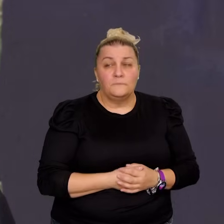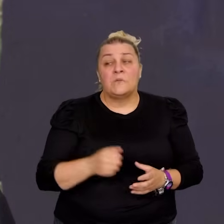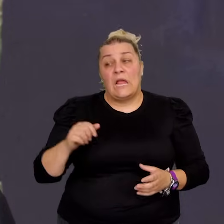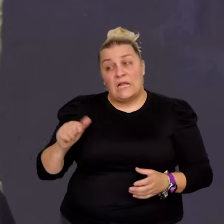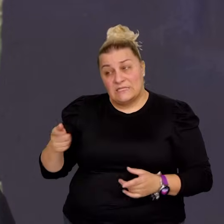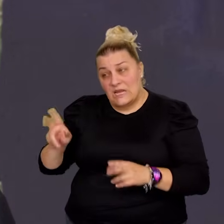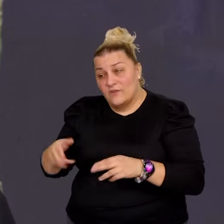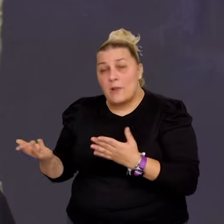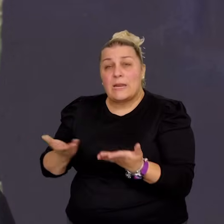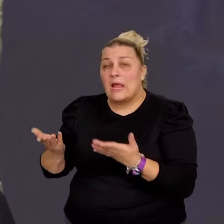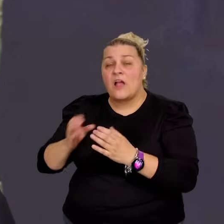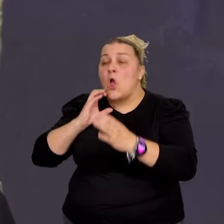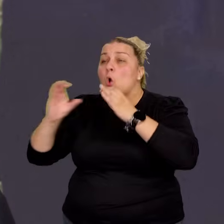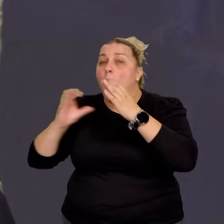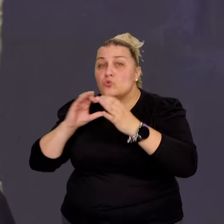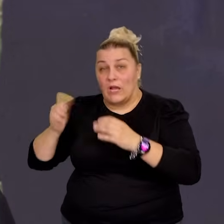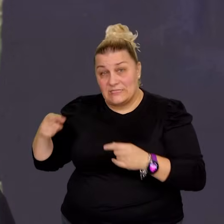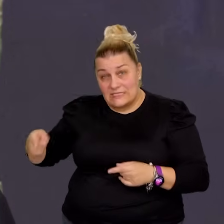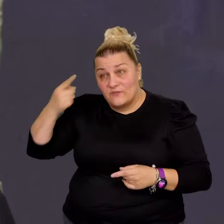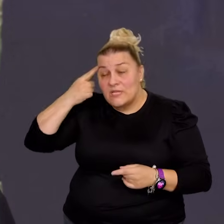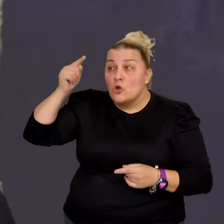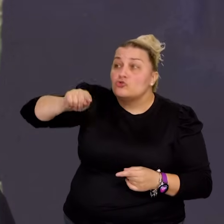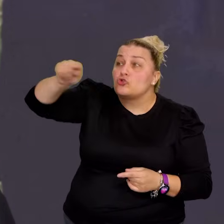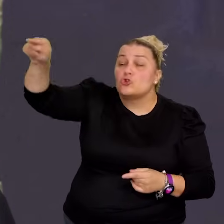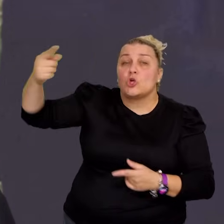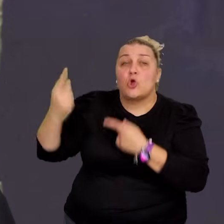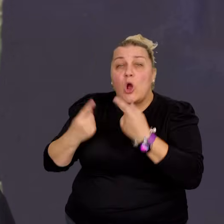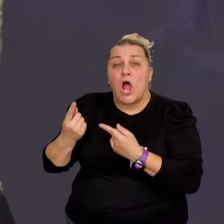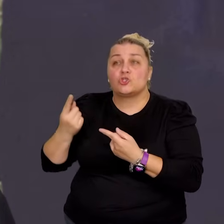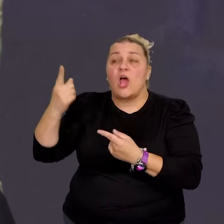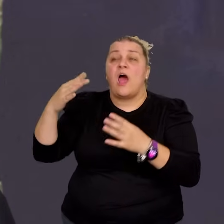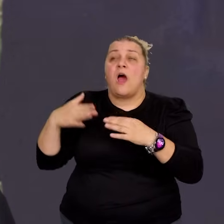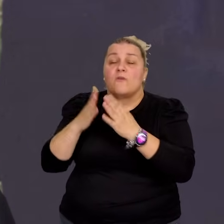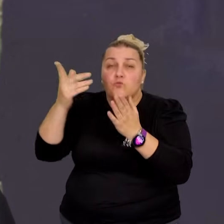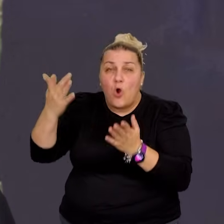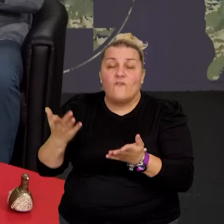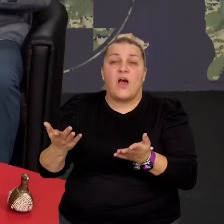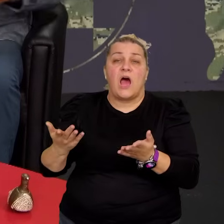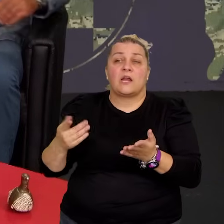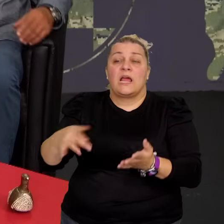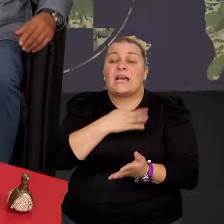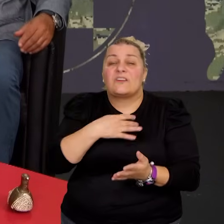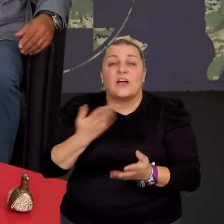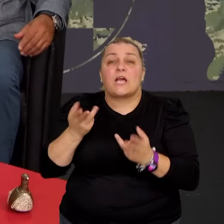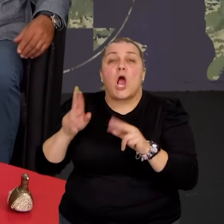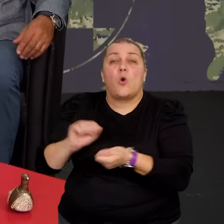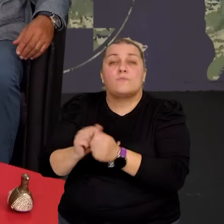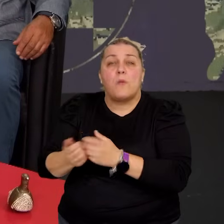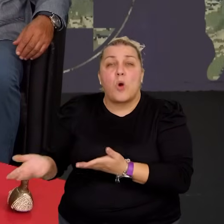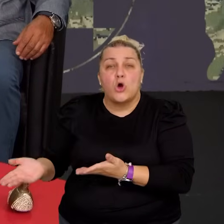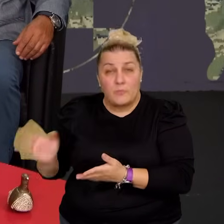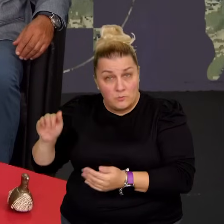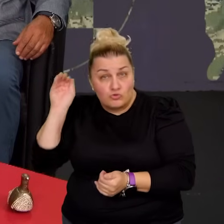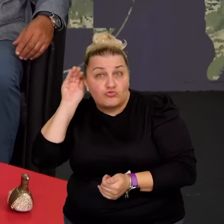ikakvu komunikaciju, znali što se događa u nastavku i sa gradom herojom i u Hrvatskoj, kako su tekle bitke? Pa